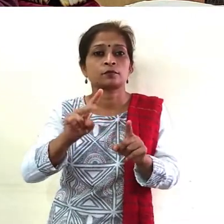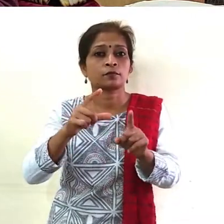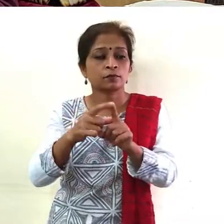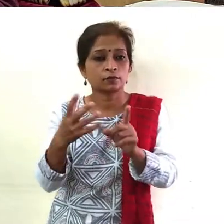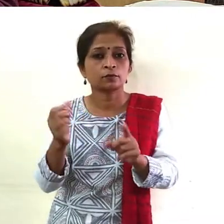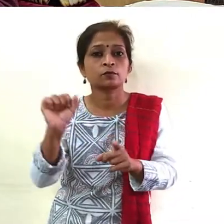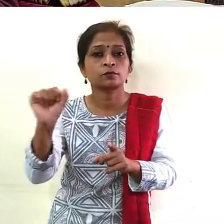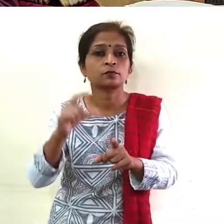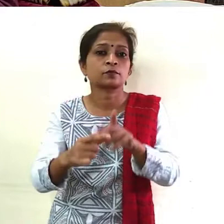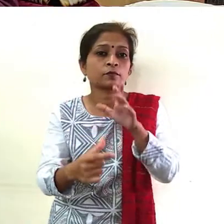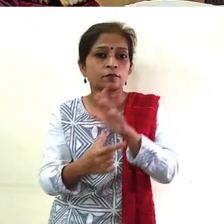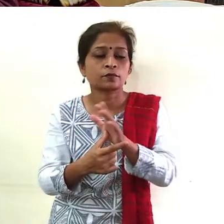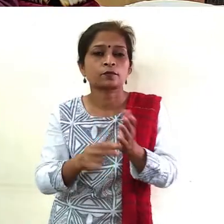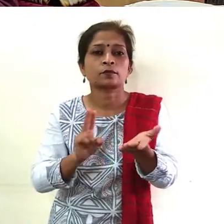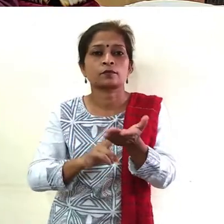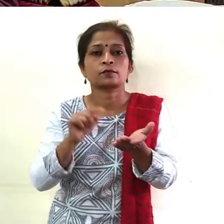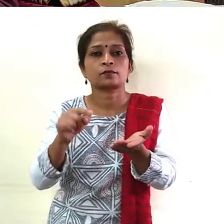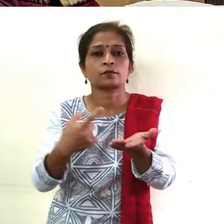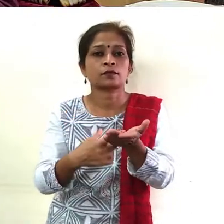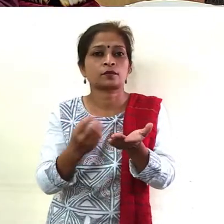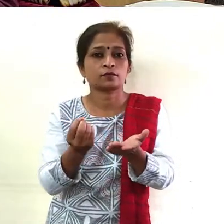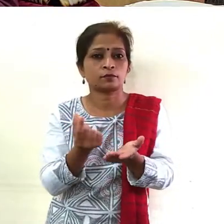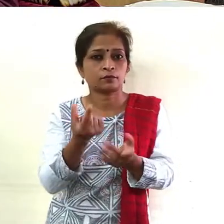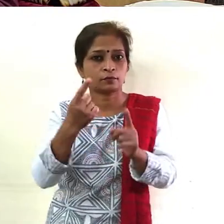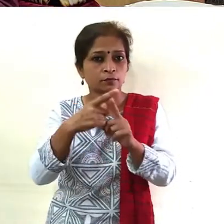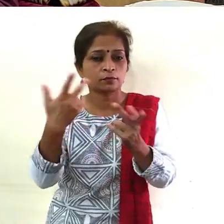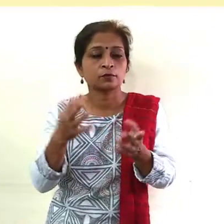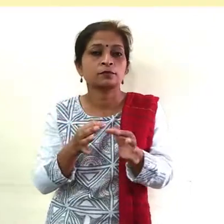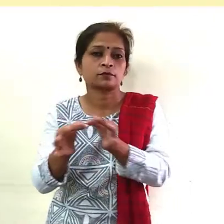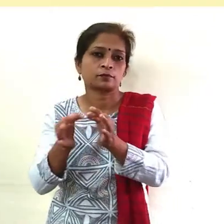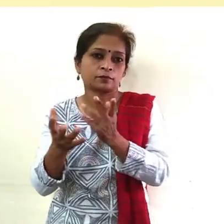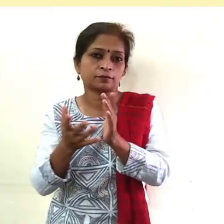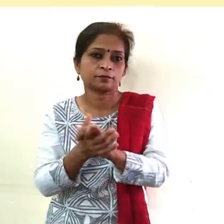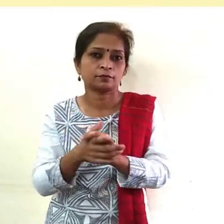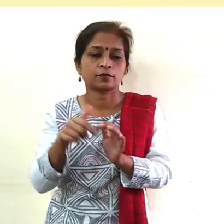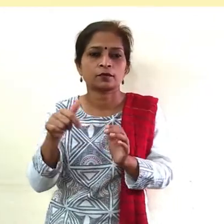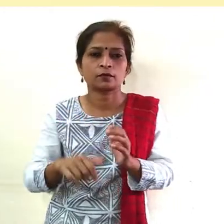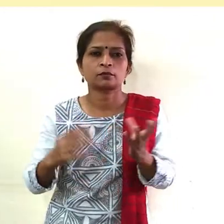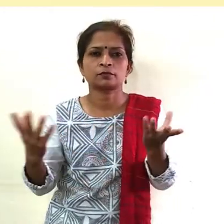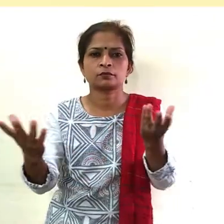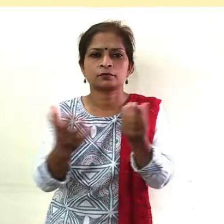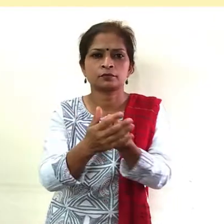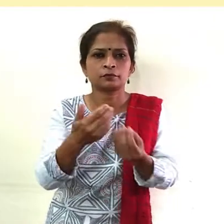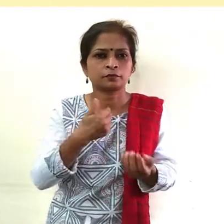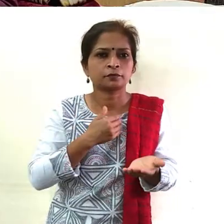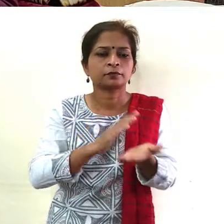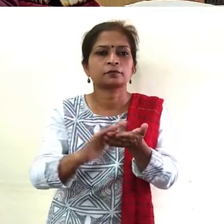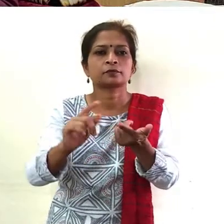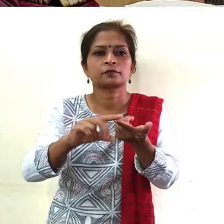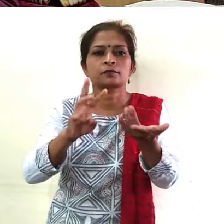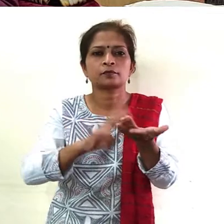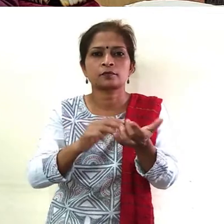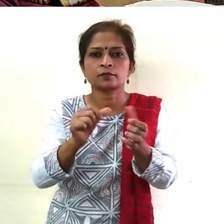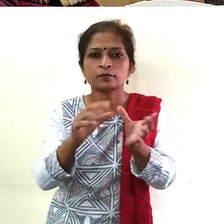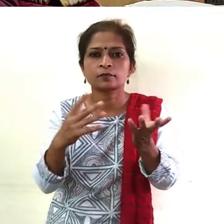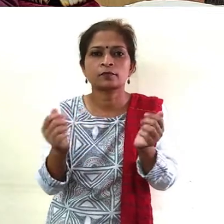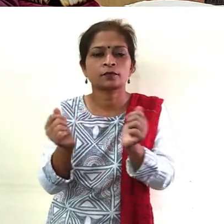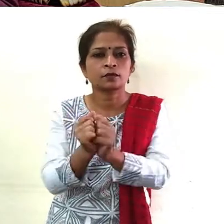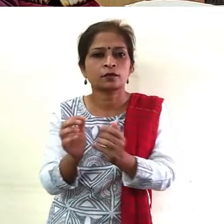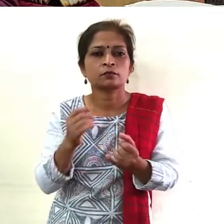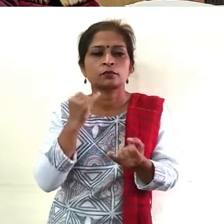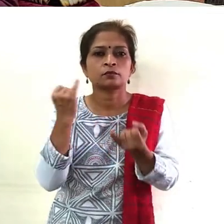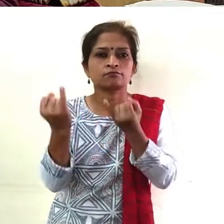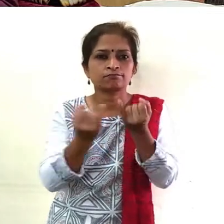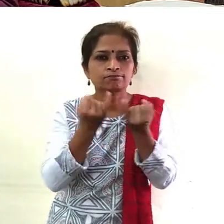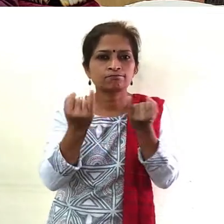निदेशक प्रोफेसर नचिकेता राव जी बताएंगे हमें। आप सब मेरे यानी हिमा के साथ उस दिव्यता की खोज